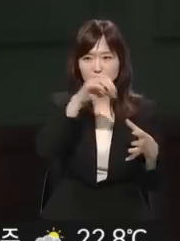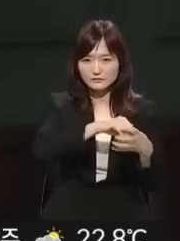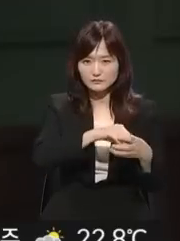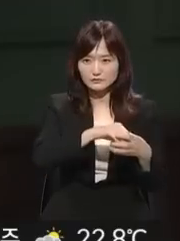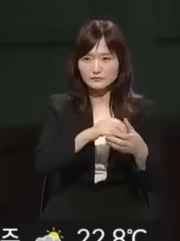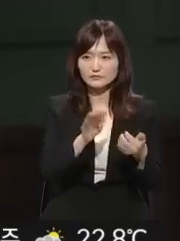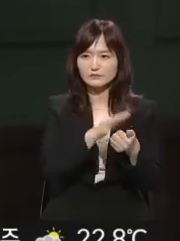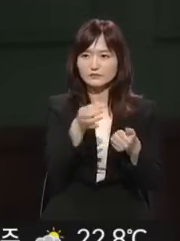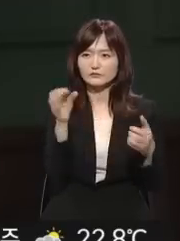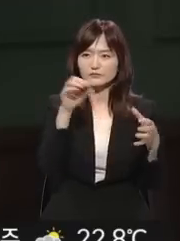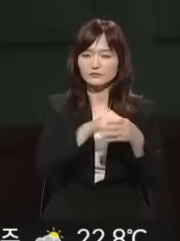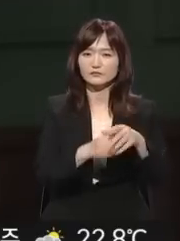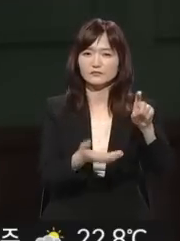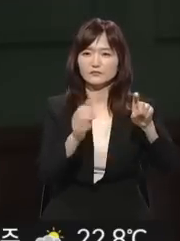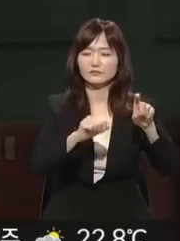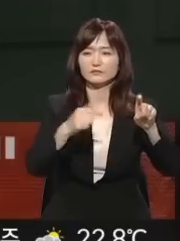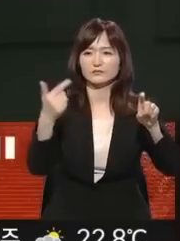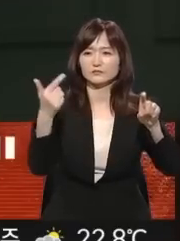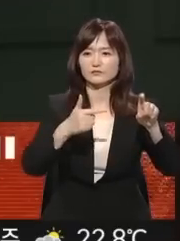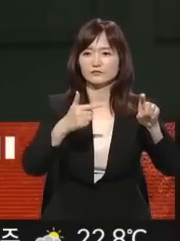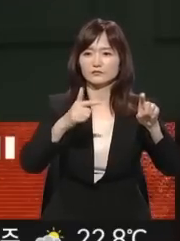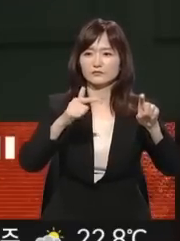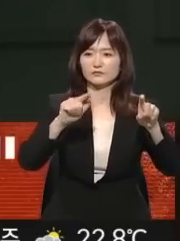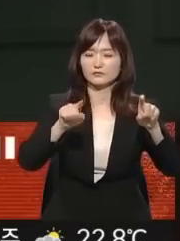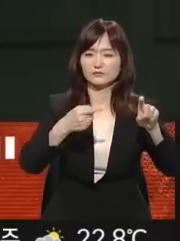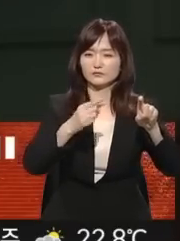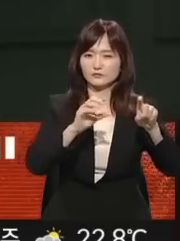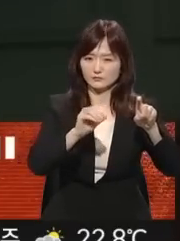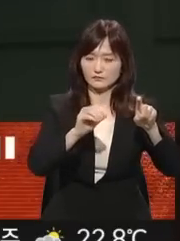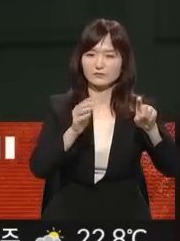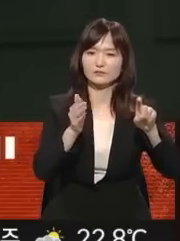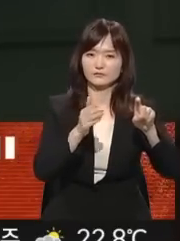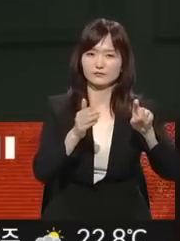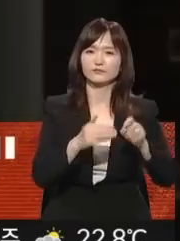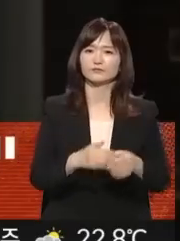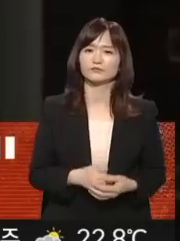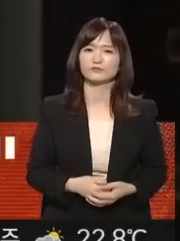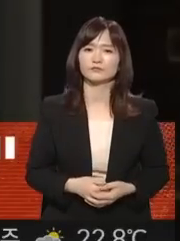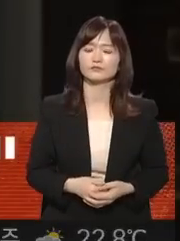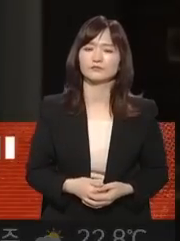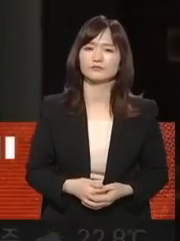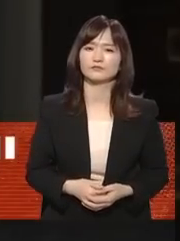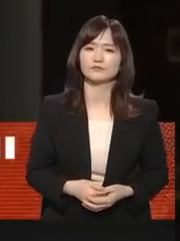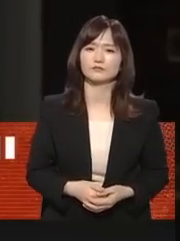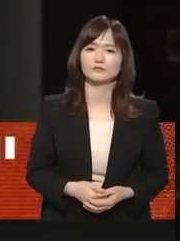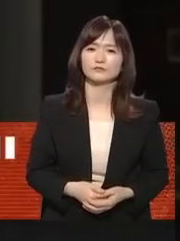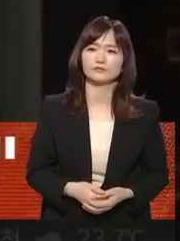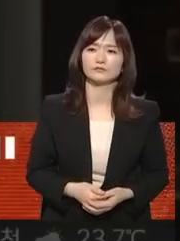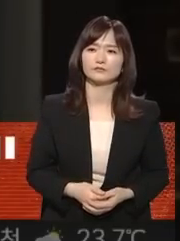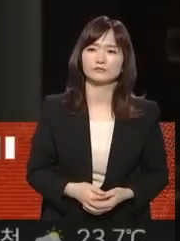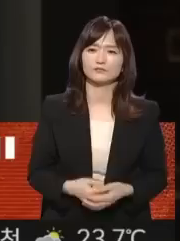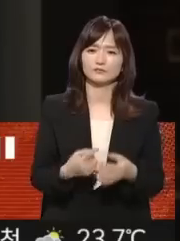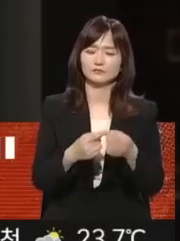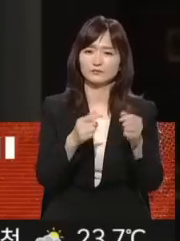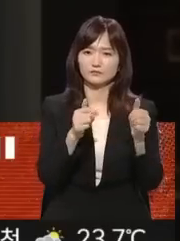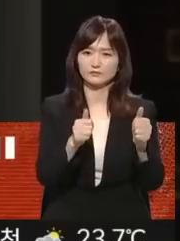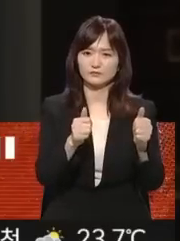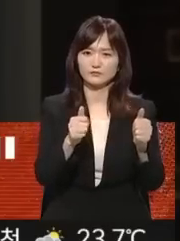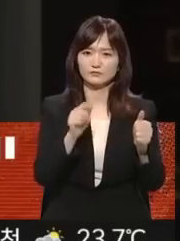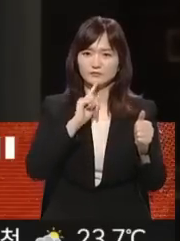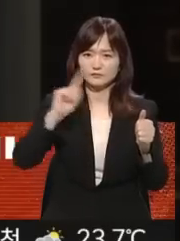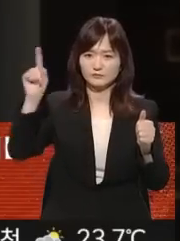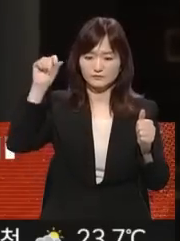위자료 포함 약 10억 6,100여만 원으로 책정했습니다 자 백 변호사님 1심에선